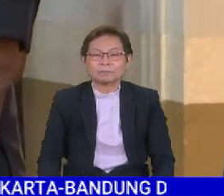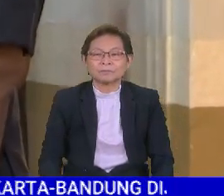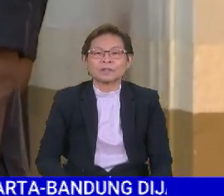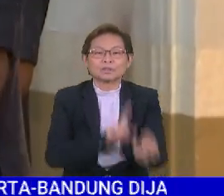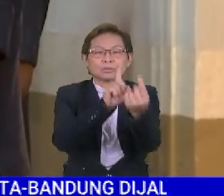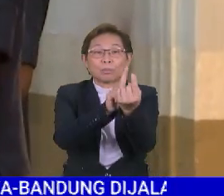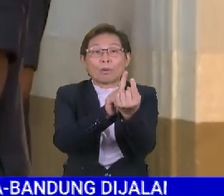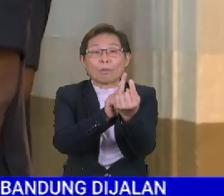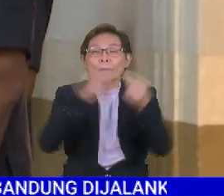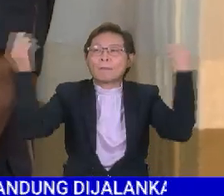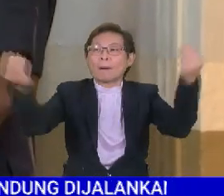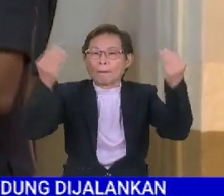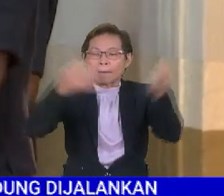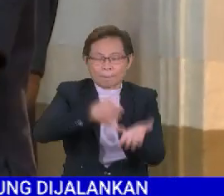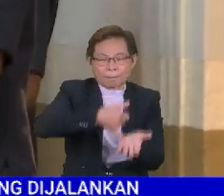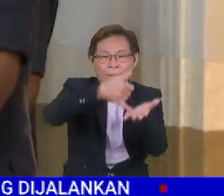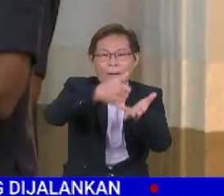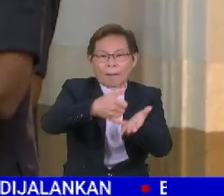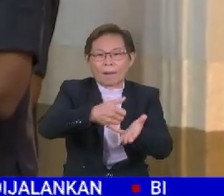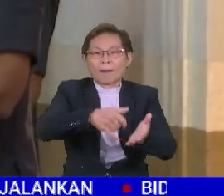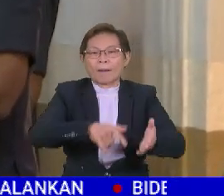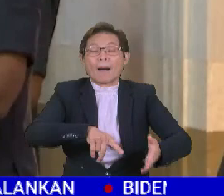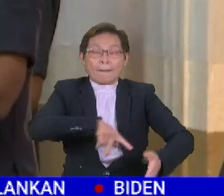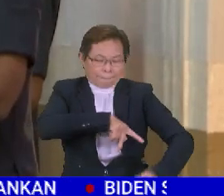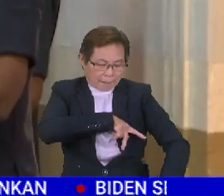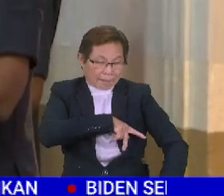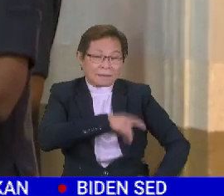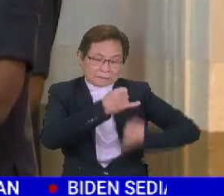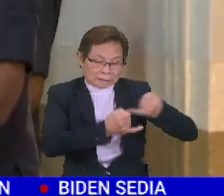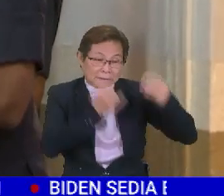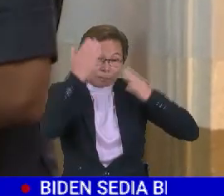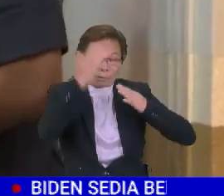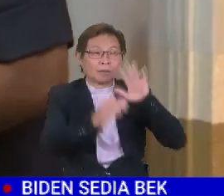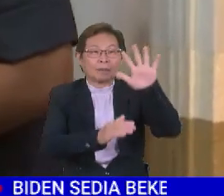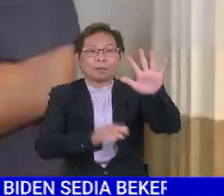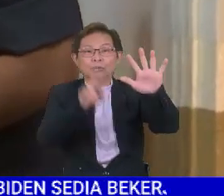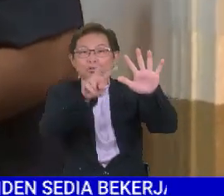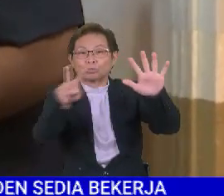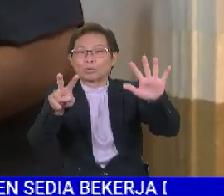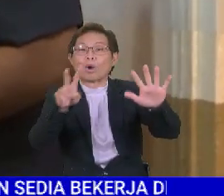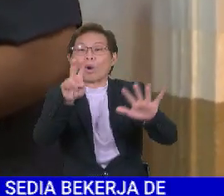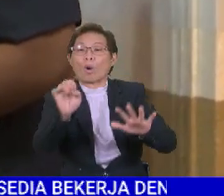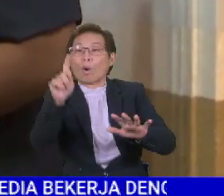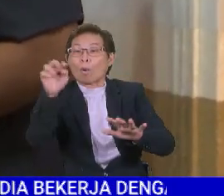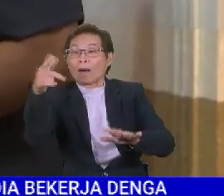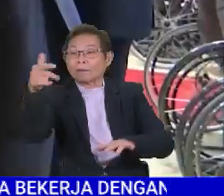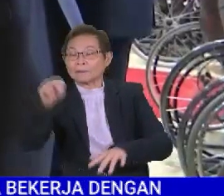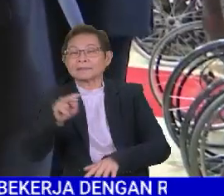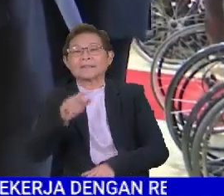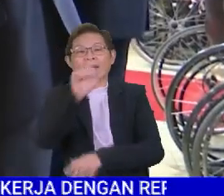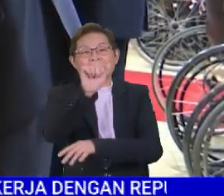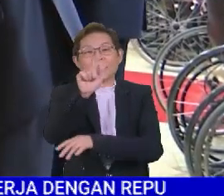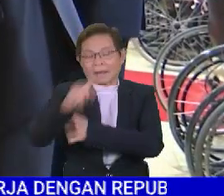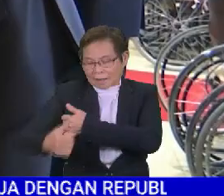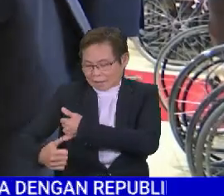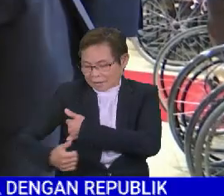Beliau ditemui selepas Majlis Penganugerahan Pingat Jasa Malaysia kepada 522 veteran ATM di Alor Setar.